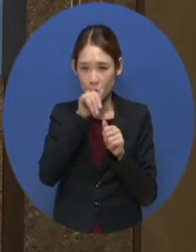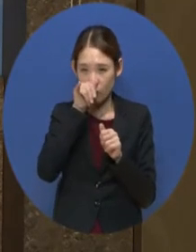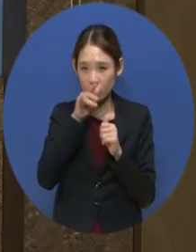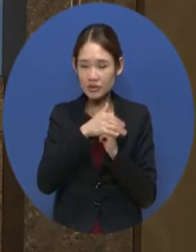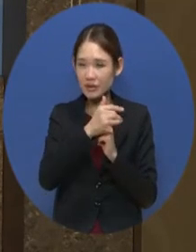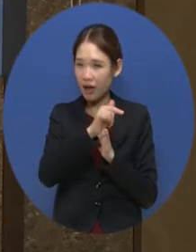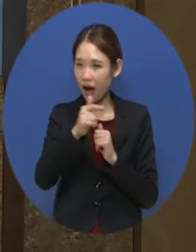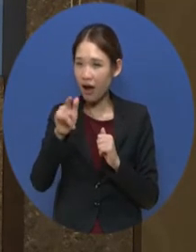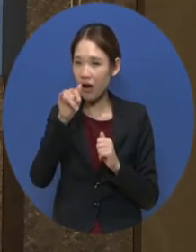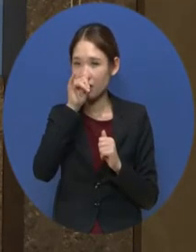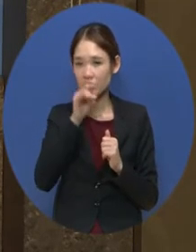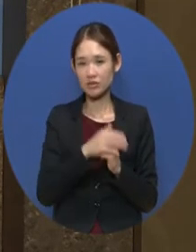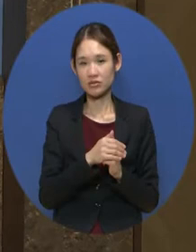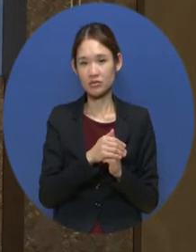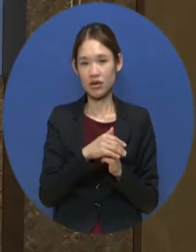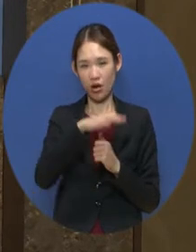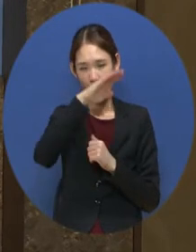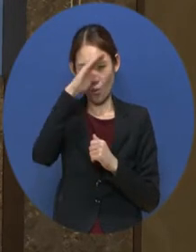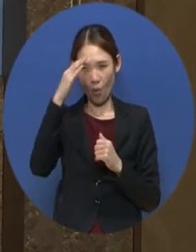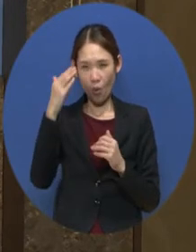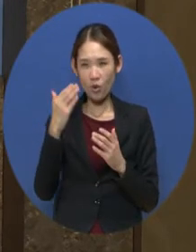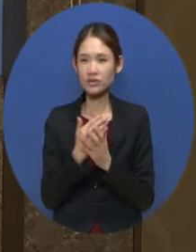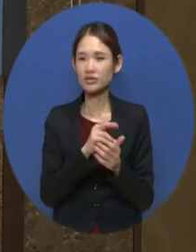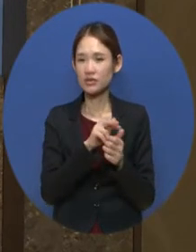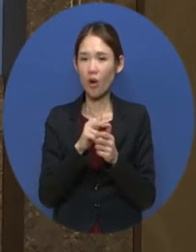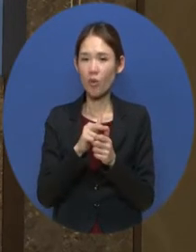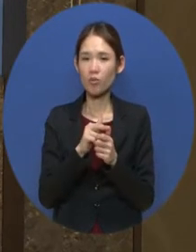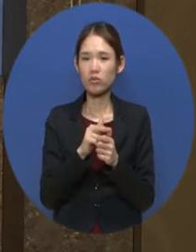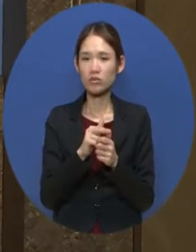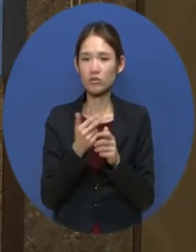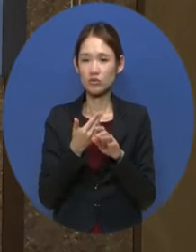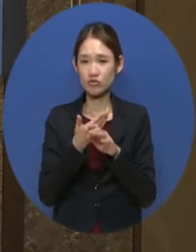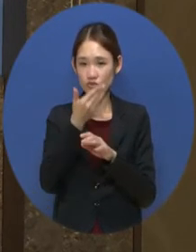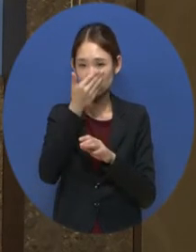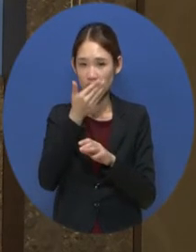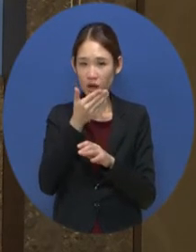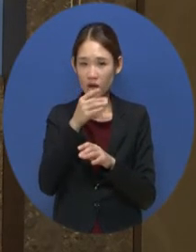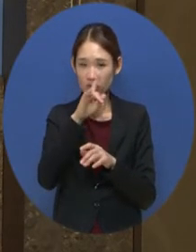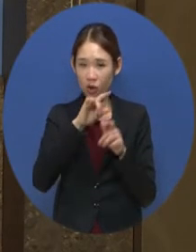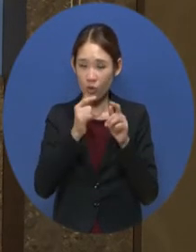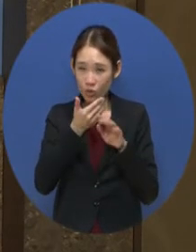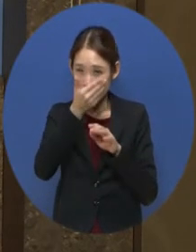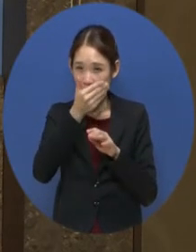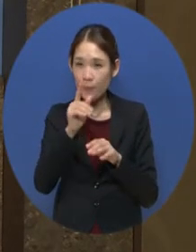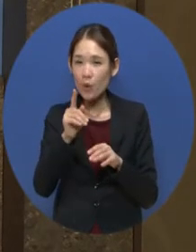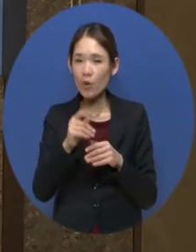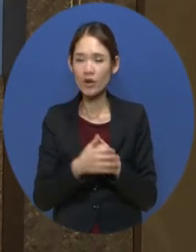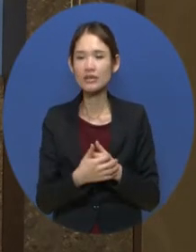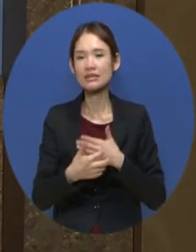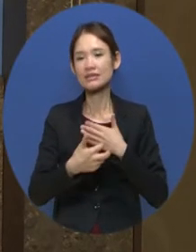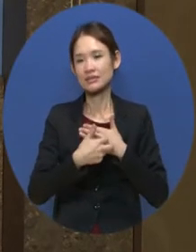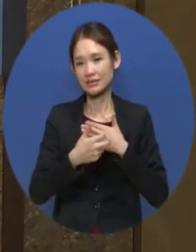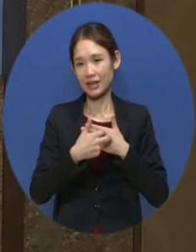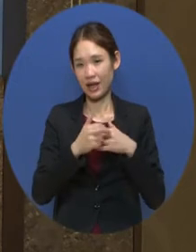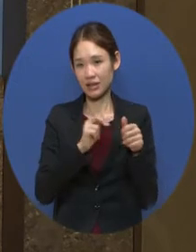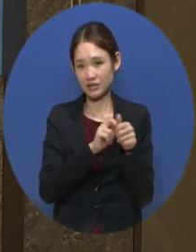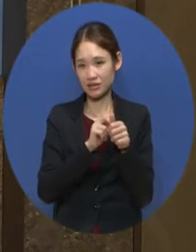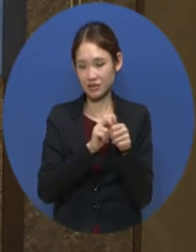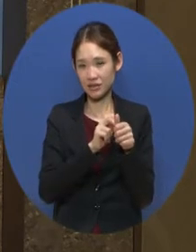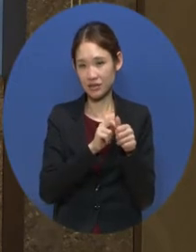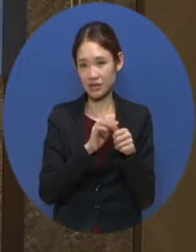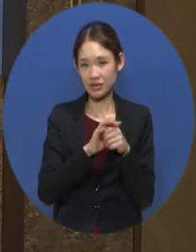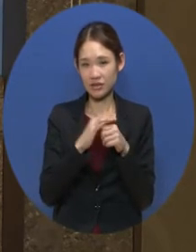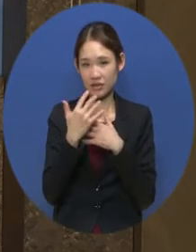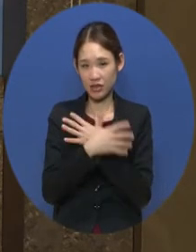있어요. 근데 이런 모든 정보는 정보 위에 있는 정보가 과연 무엇일까? 저는 의학 정보라고 생각이